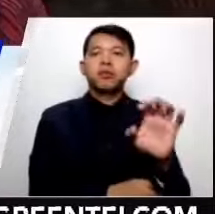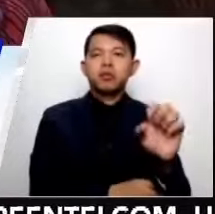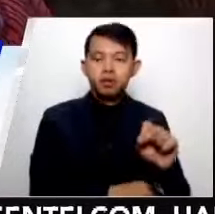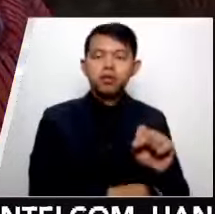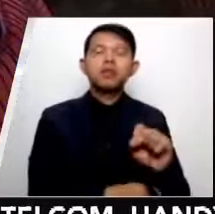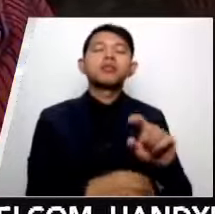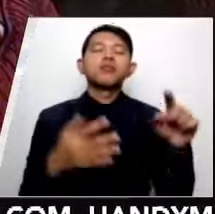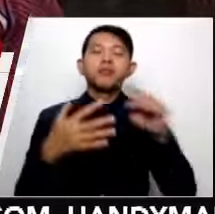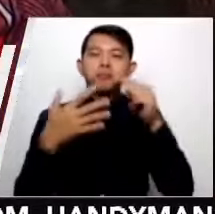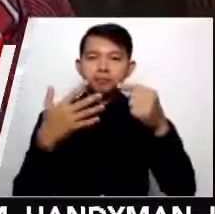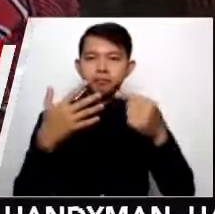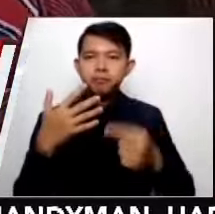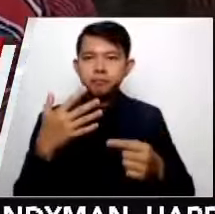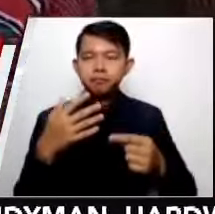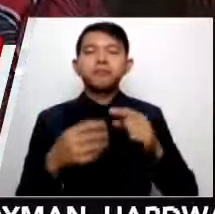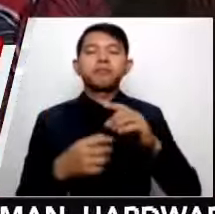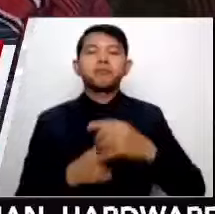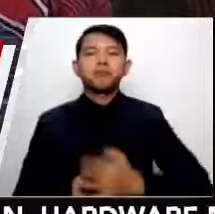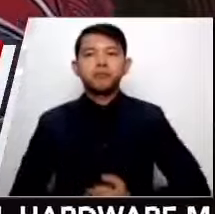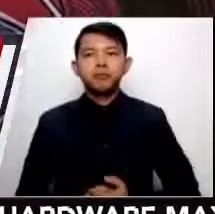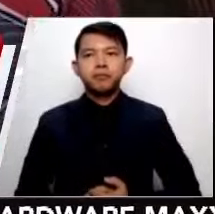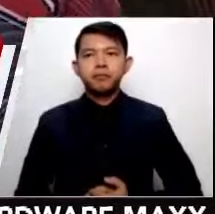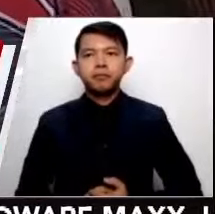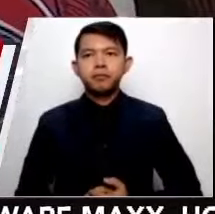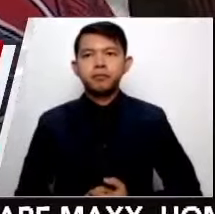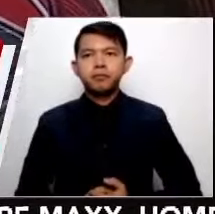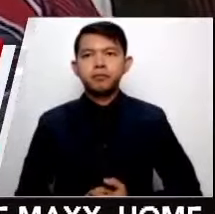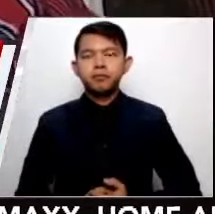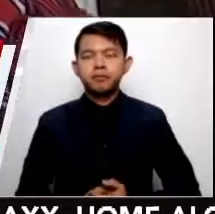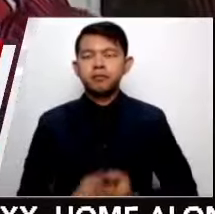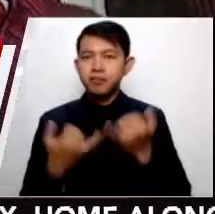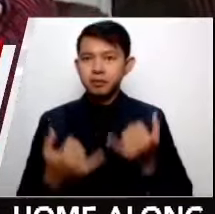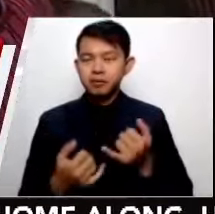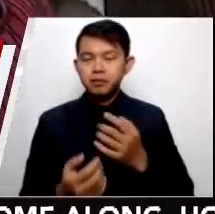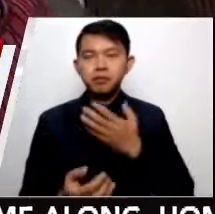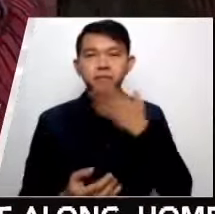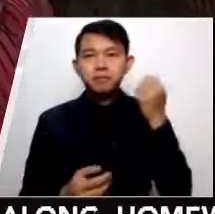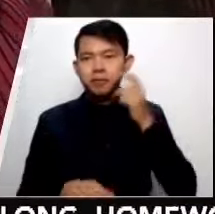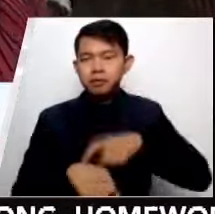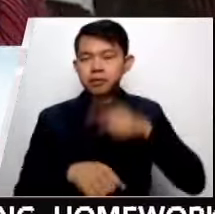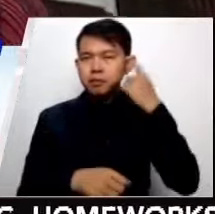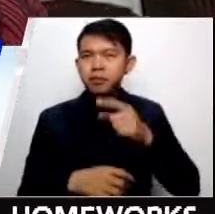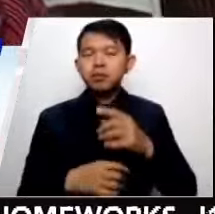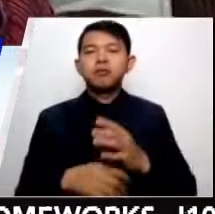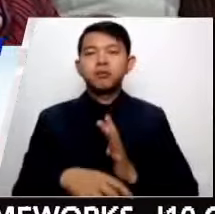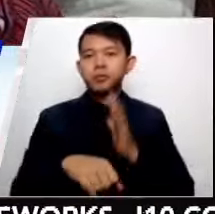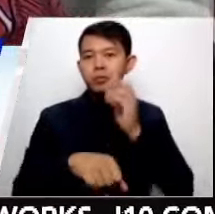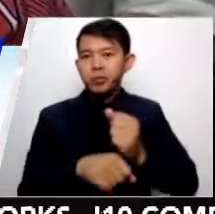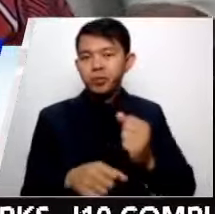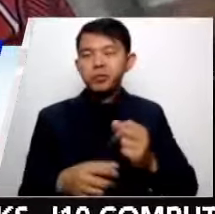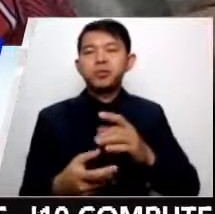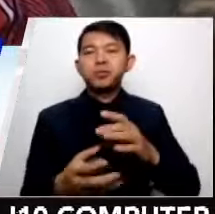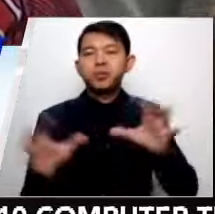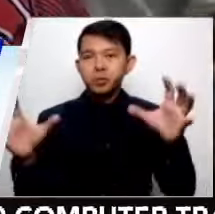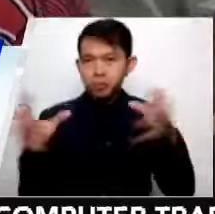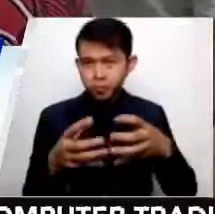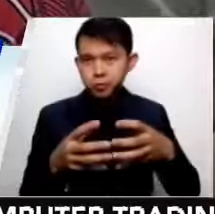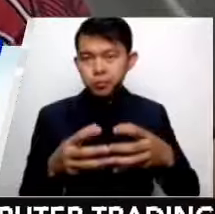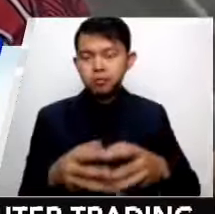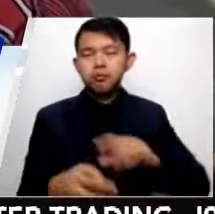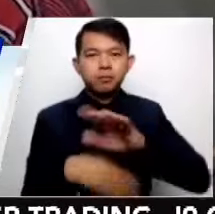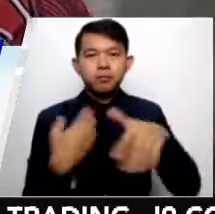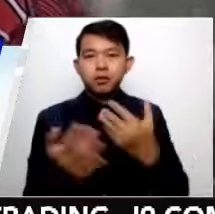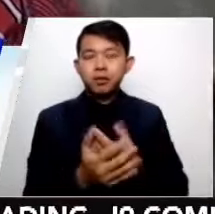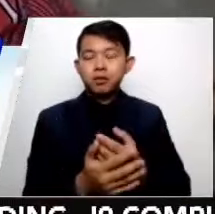This is the right time to relaunch the group because I think nagkakaisa na ngayon lahat ng movie